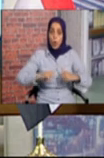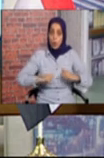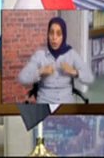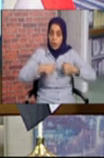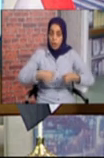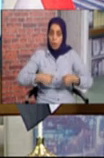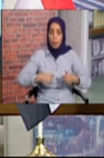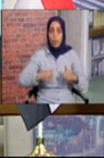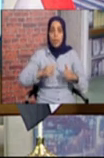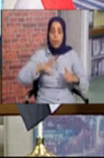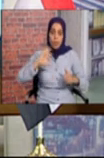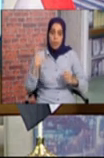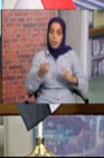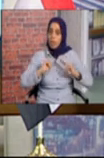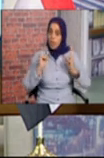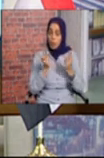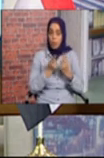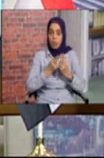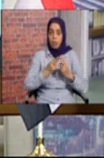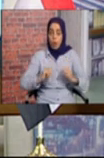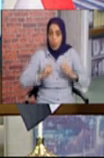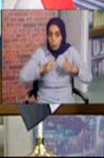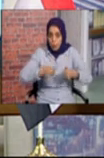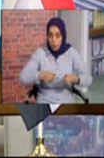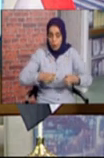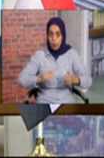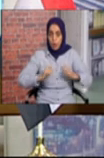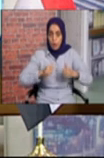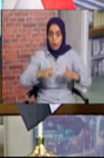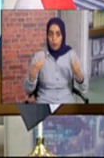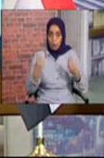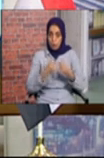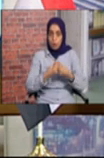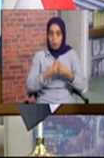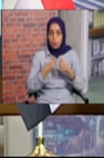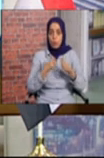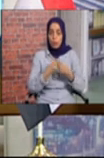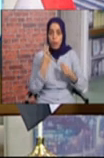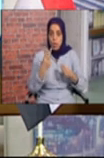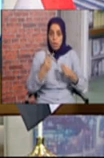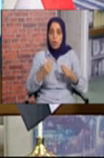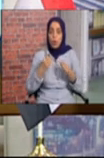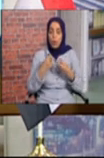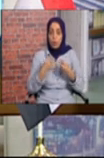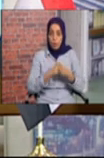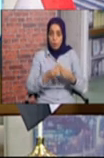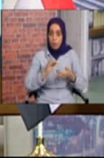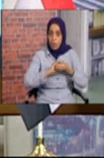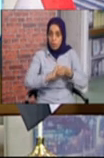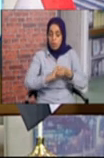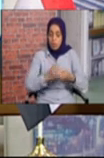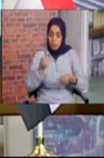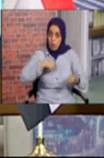ويقدموا بعض حضرتك المبادرات في العلاقات الثنائيه والعلاقات اللي هي شامله